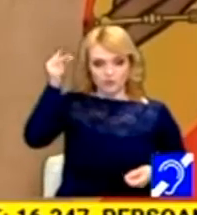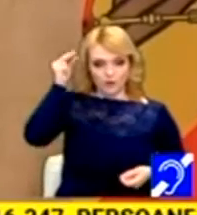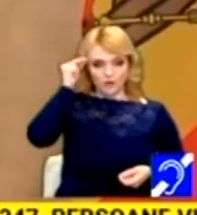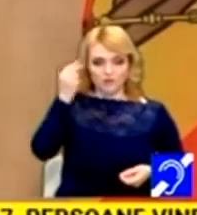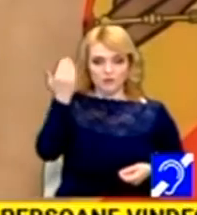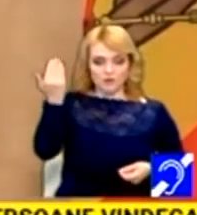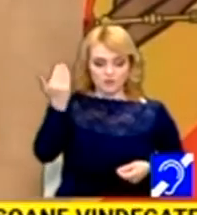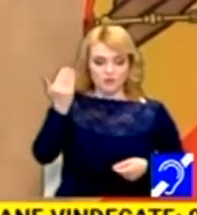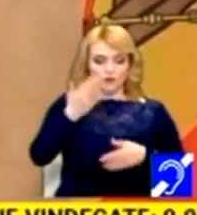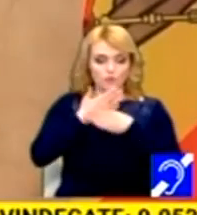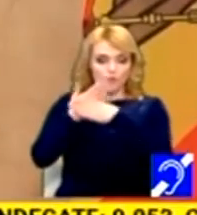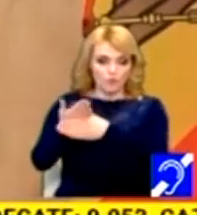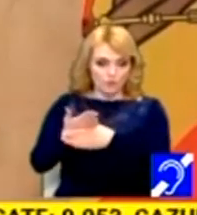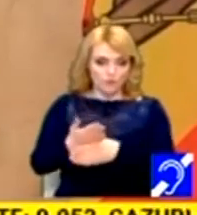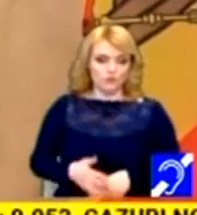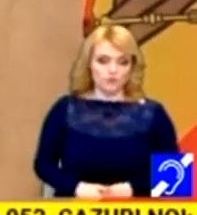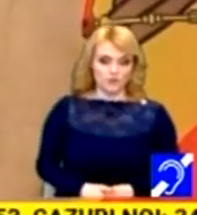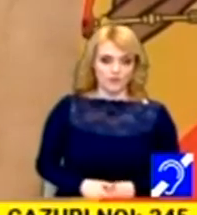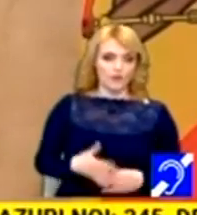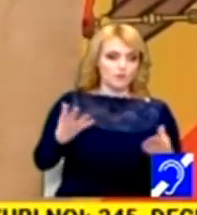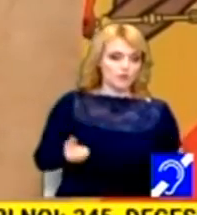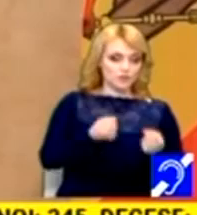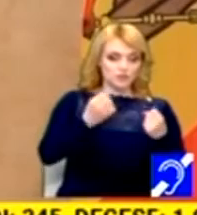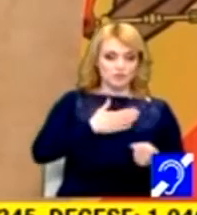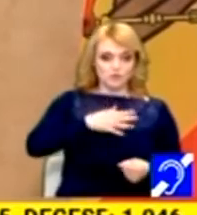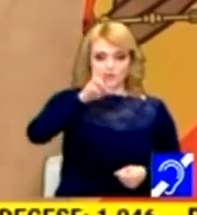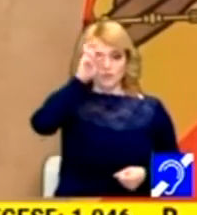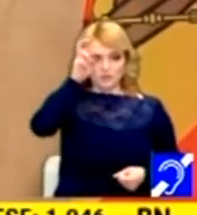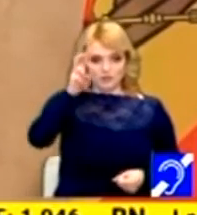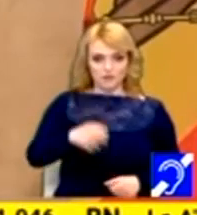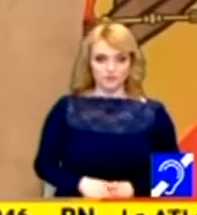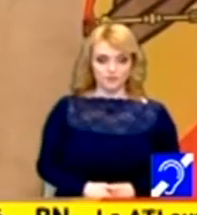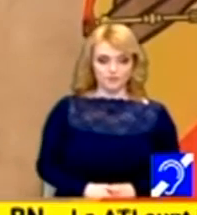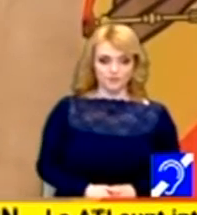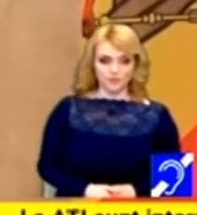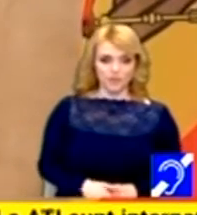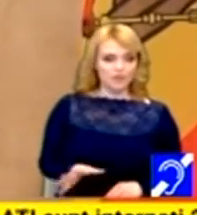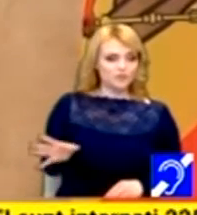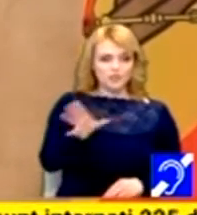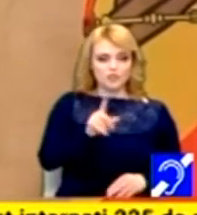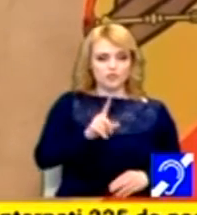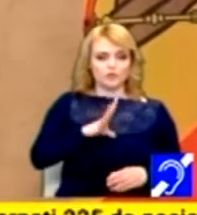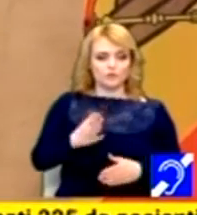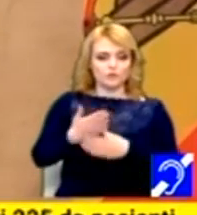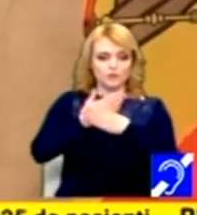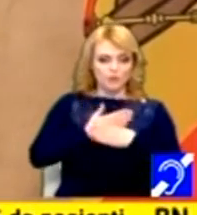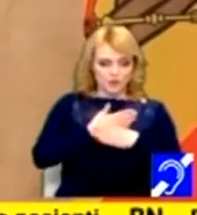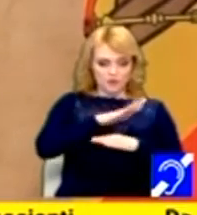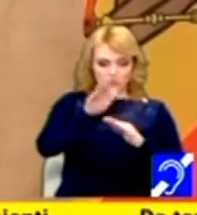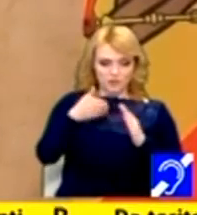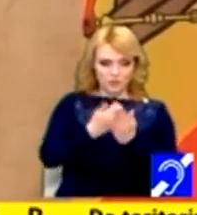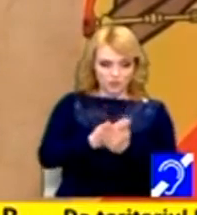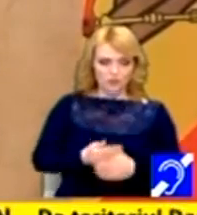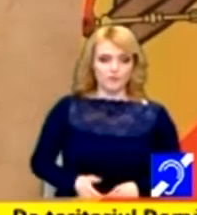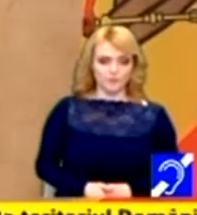de solidaritate și sprijin față de țara noastră, care reprezintă o parte din tot suportul care a fost acordat de guvernul Lituaniei pentru